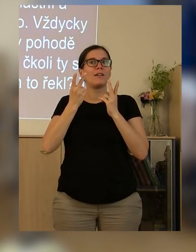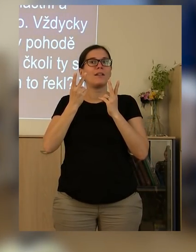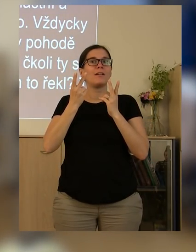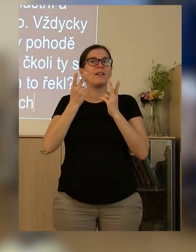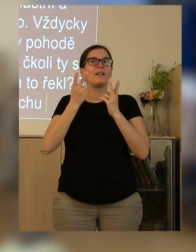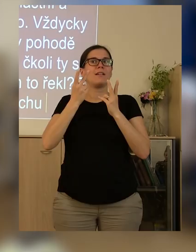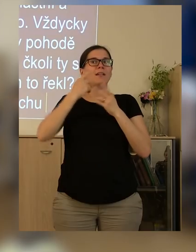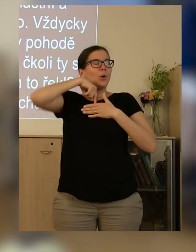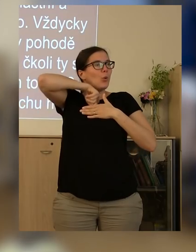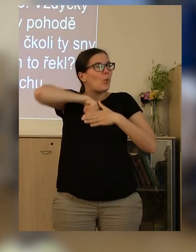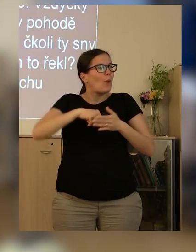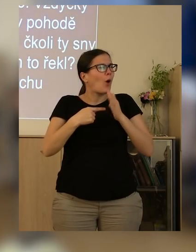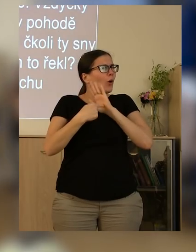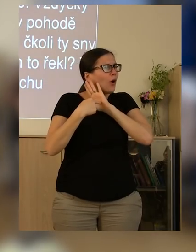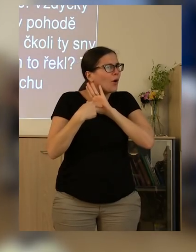negliže.